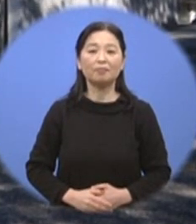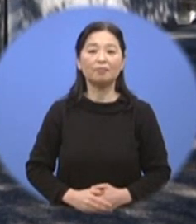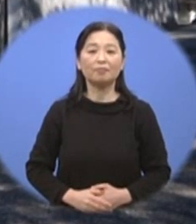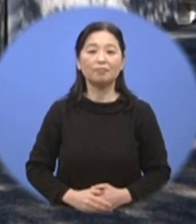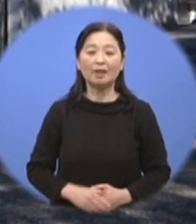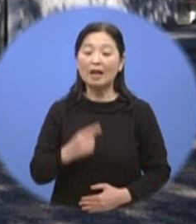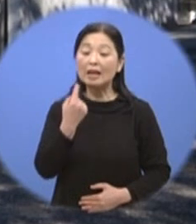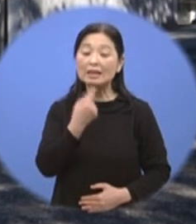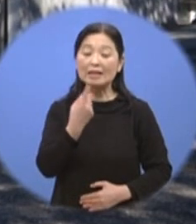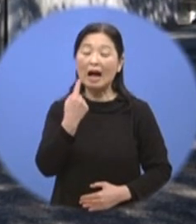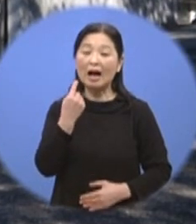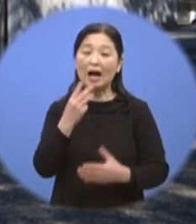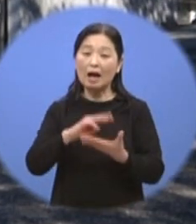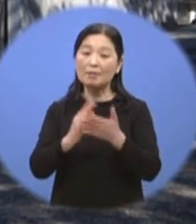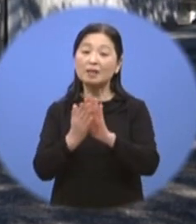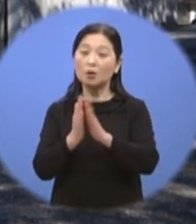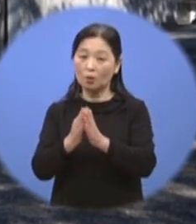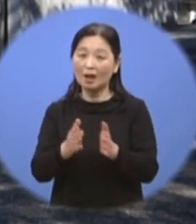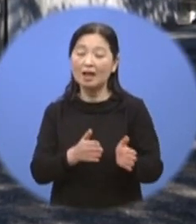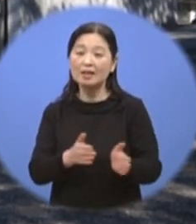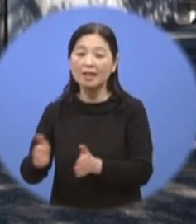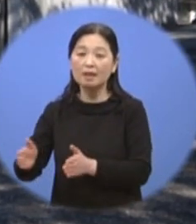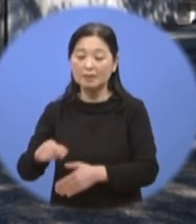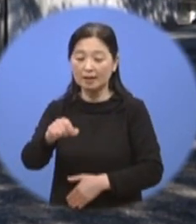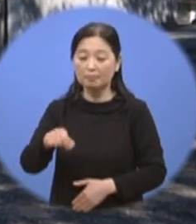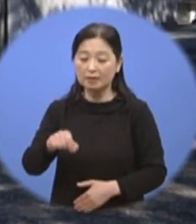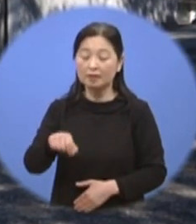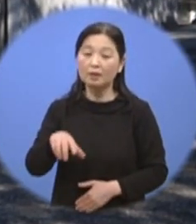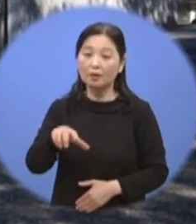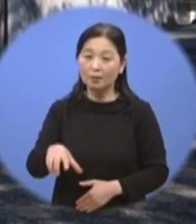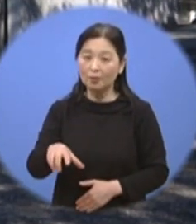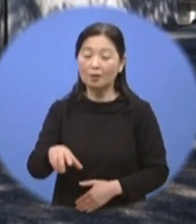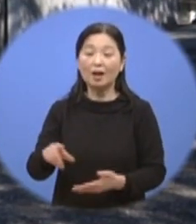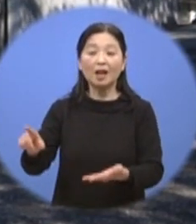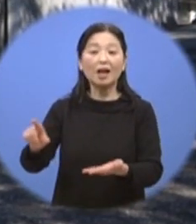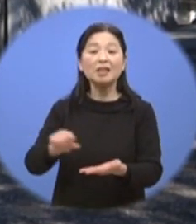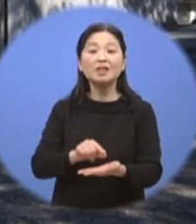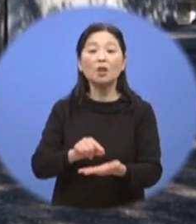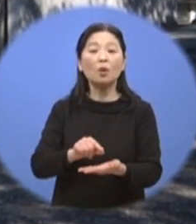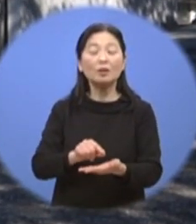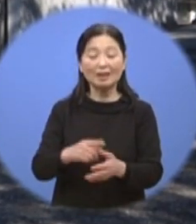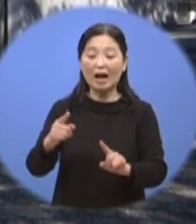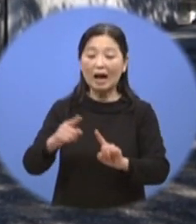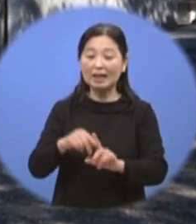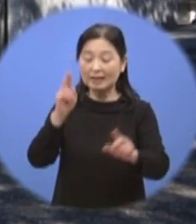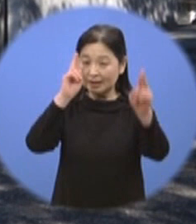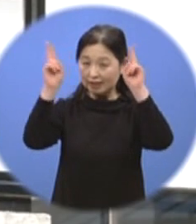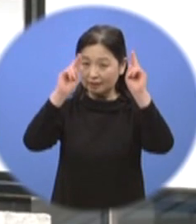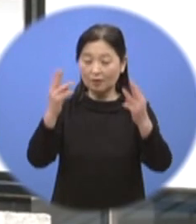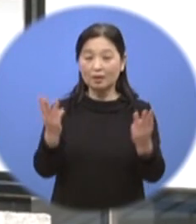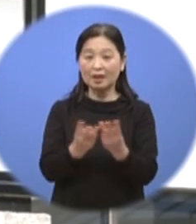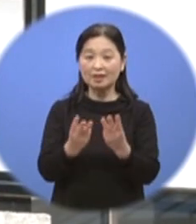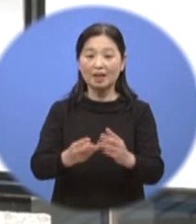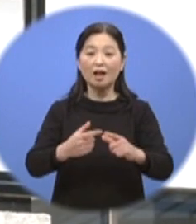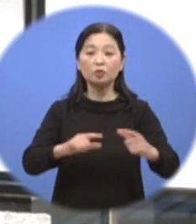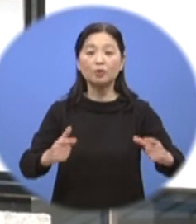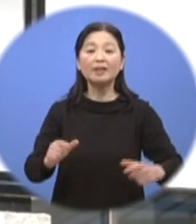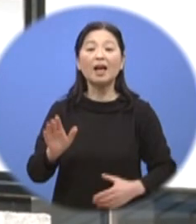白浜町が整備したビジネスオフィスを活用して事業を行う IT 関連企業が増えています。